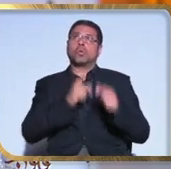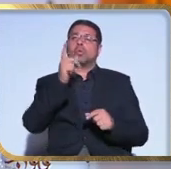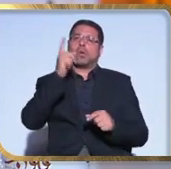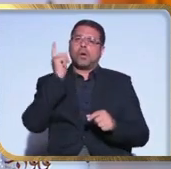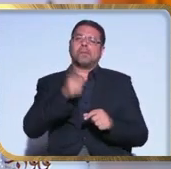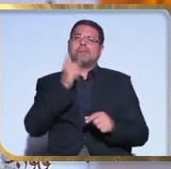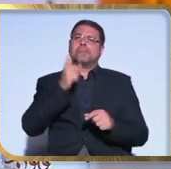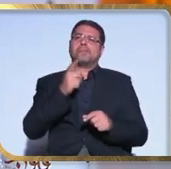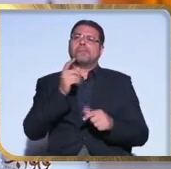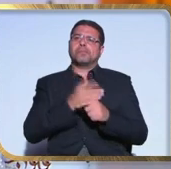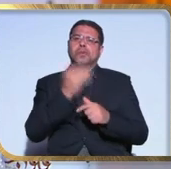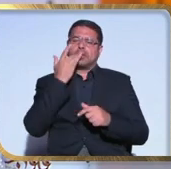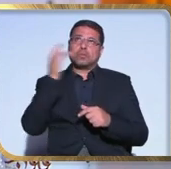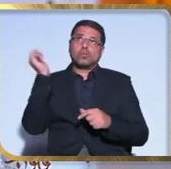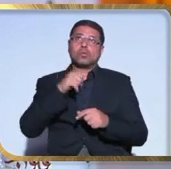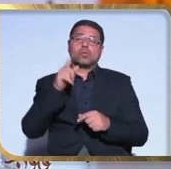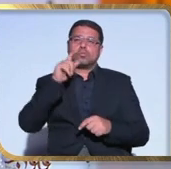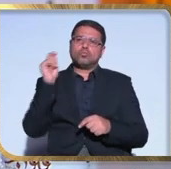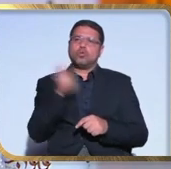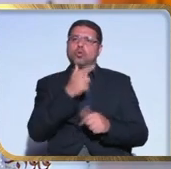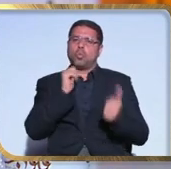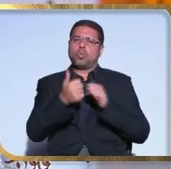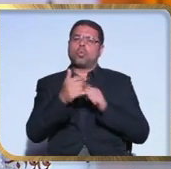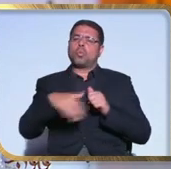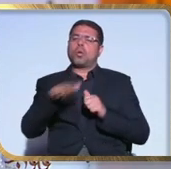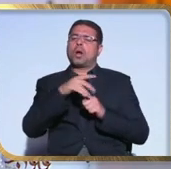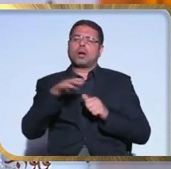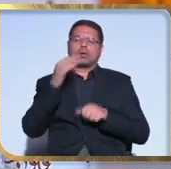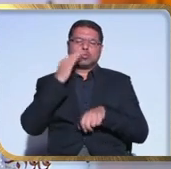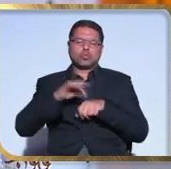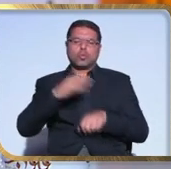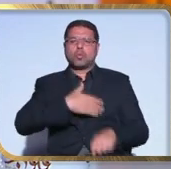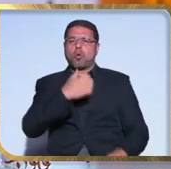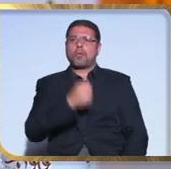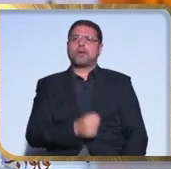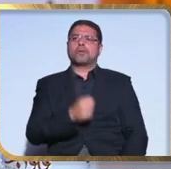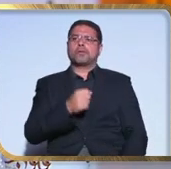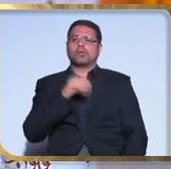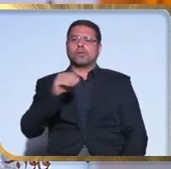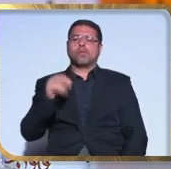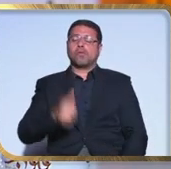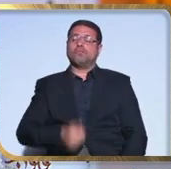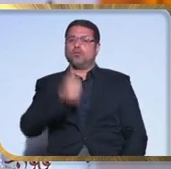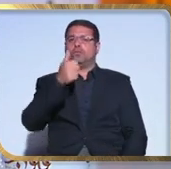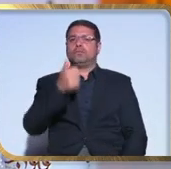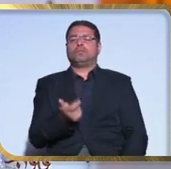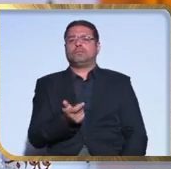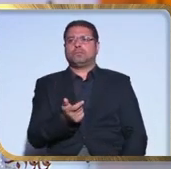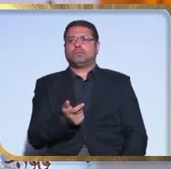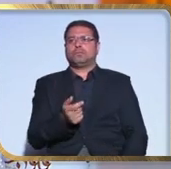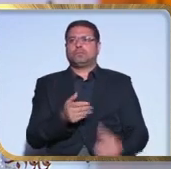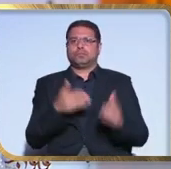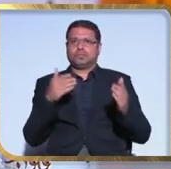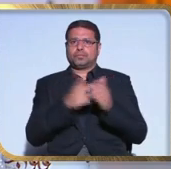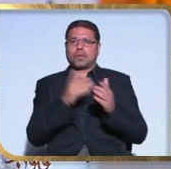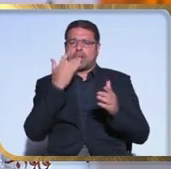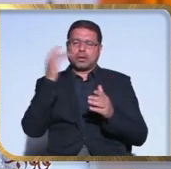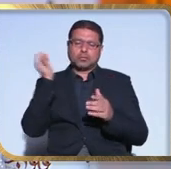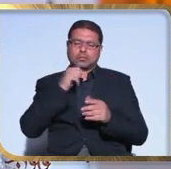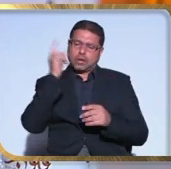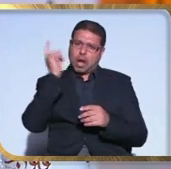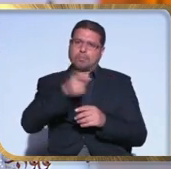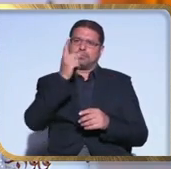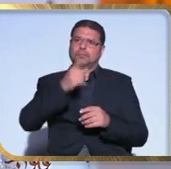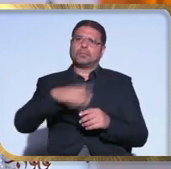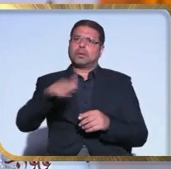امرنا وتوبوا الى الله جميعا ايها المؤمنون لعلكم تفلحون وخاطب بالتوبه وامر